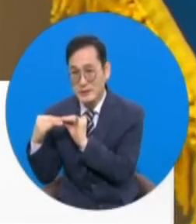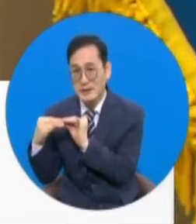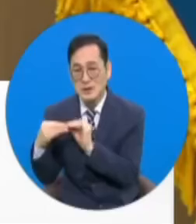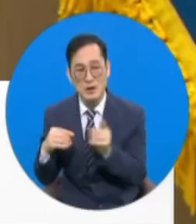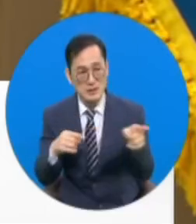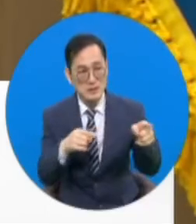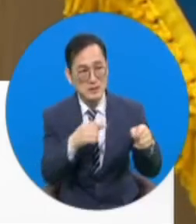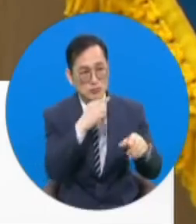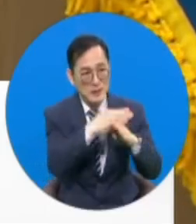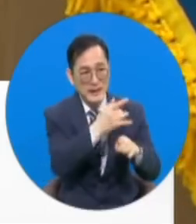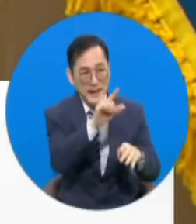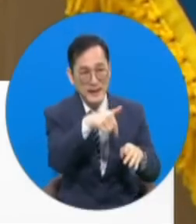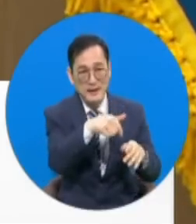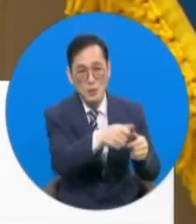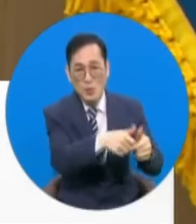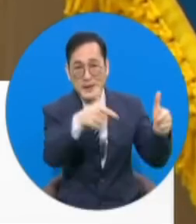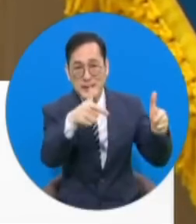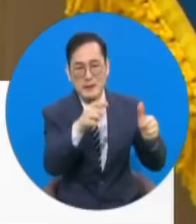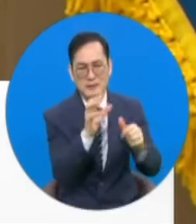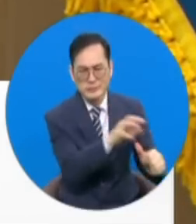있게 됐습니다